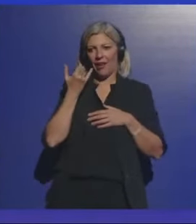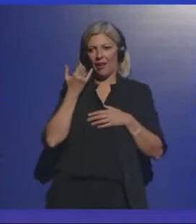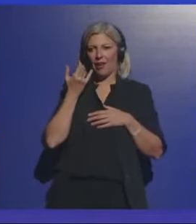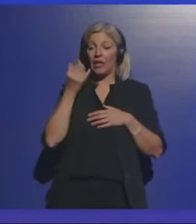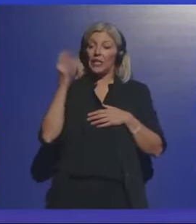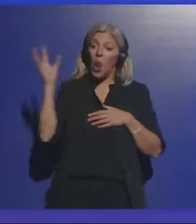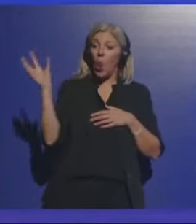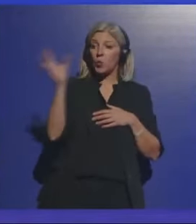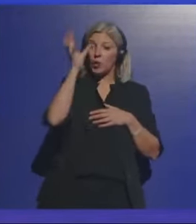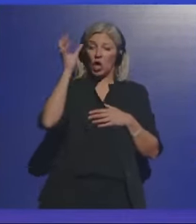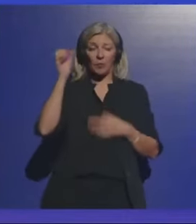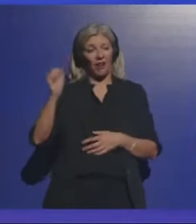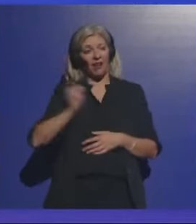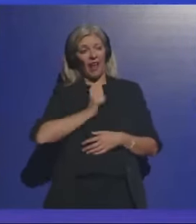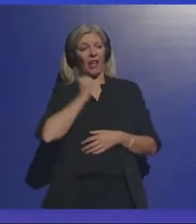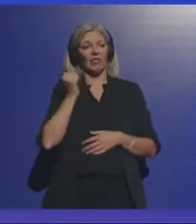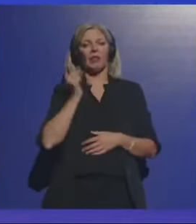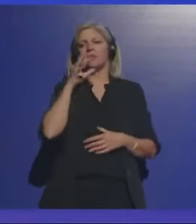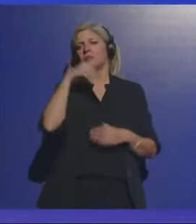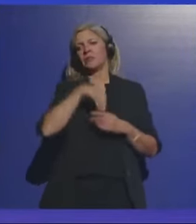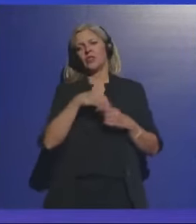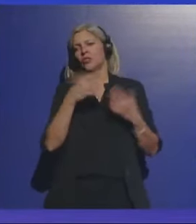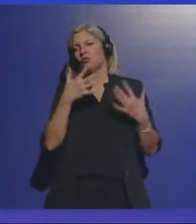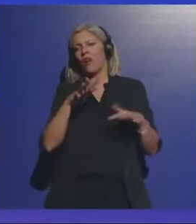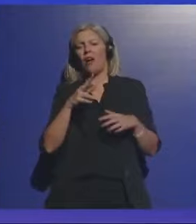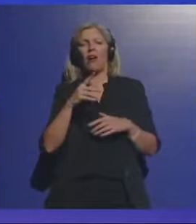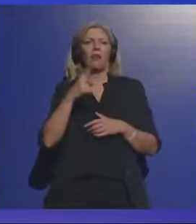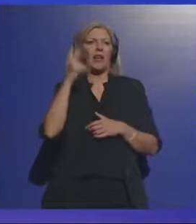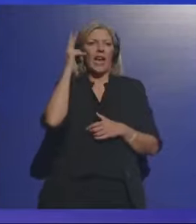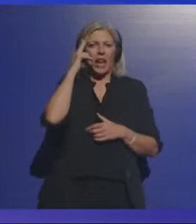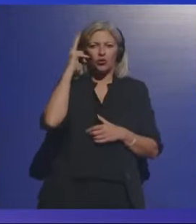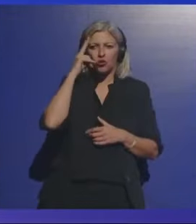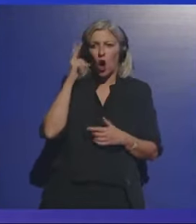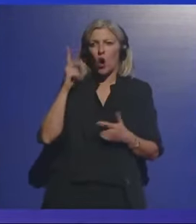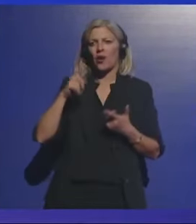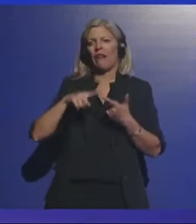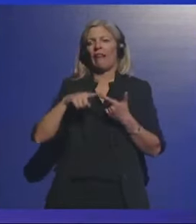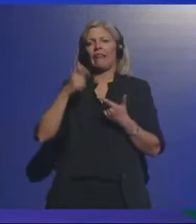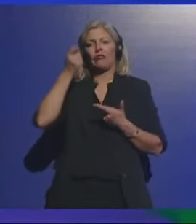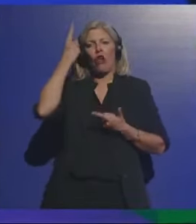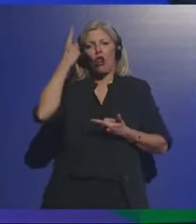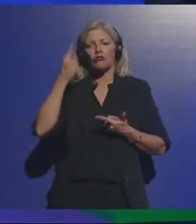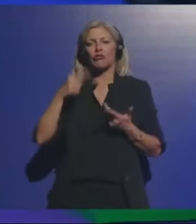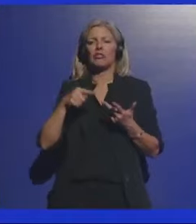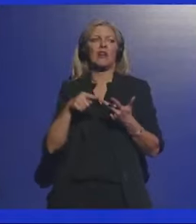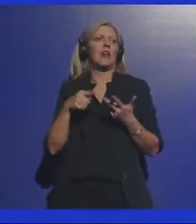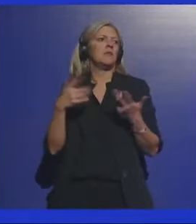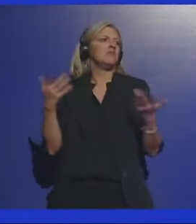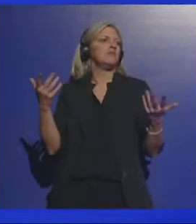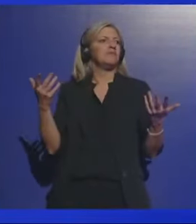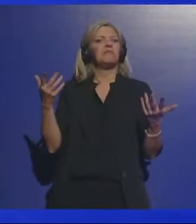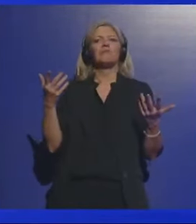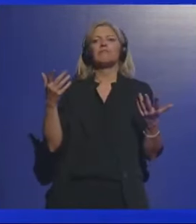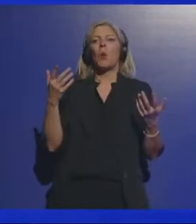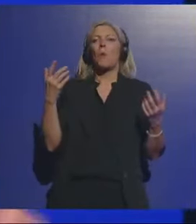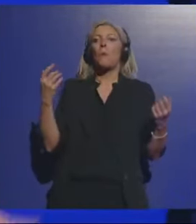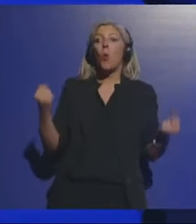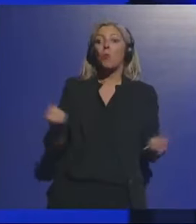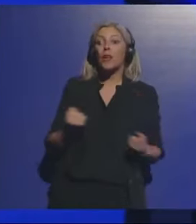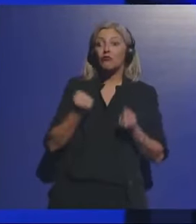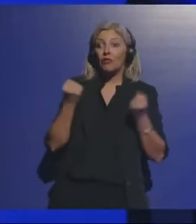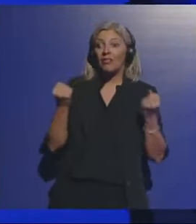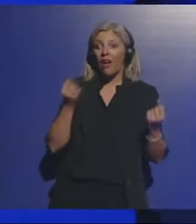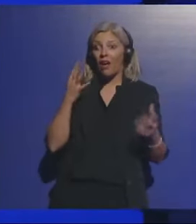illusioni c'è tutto ci sono le religioni ci sono le ideologie c'è la